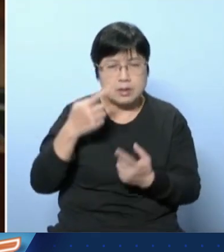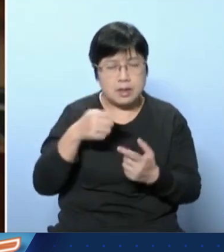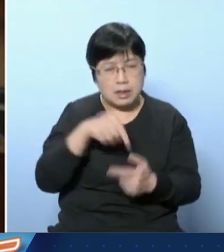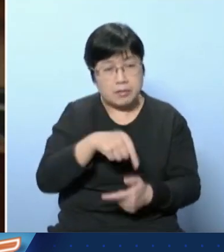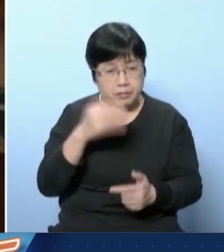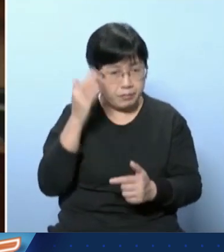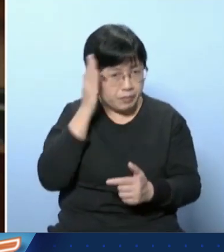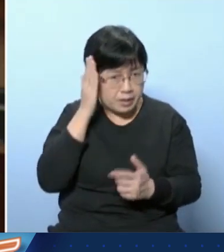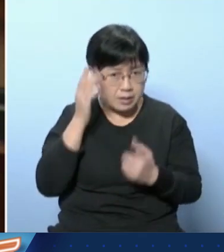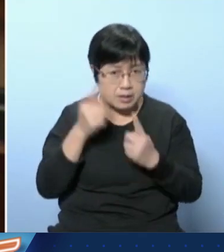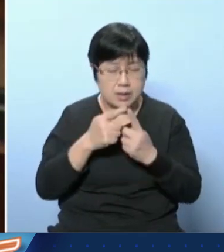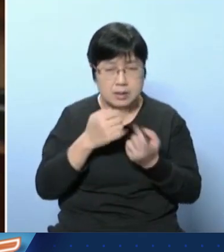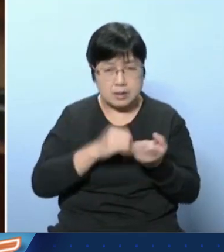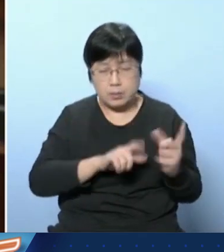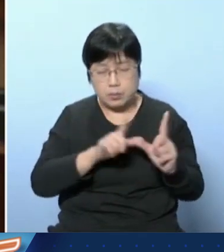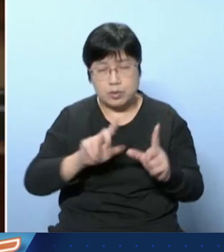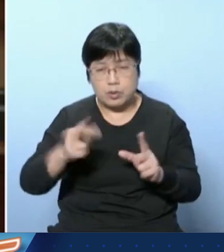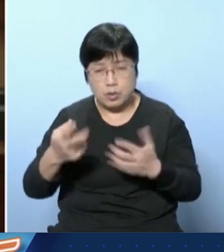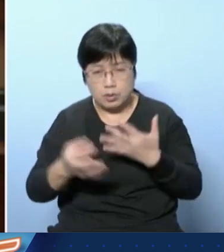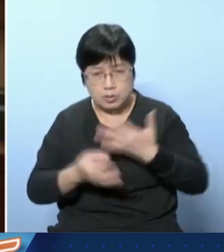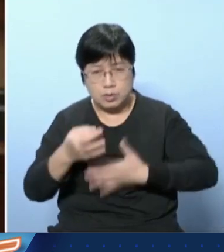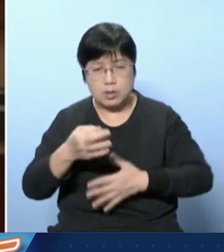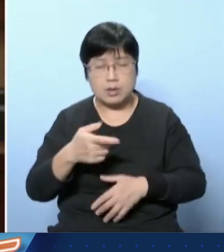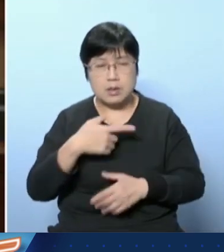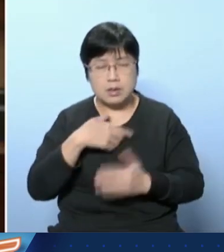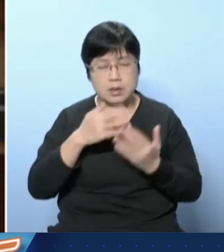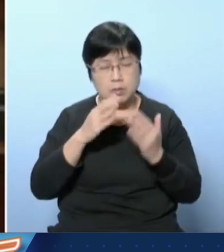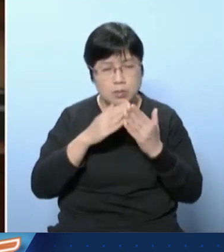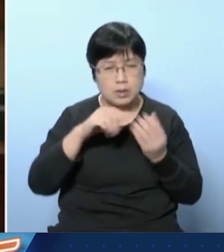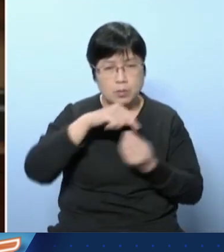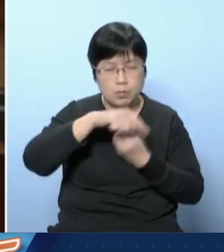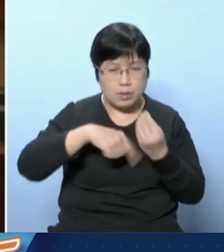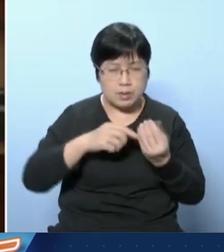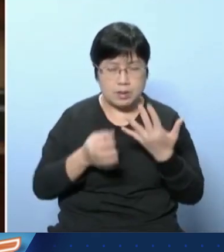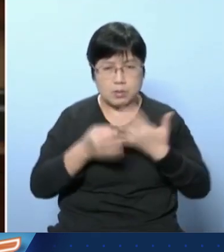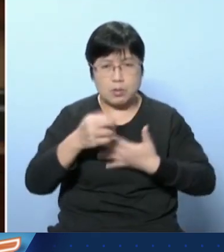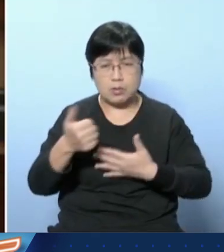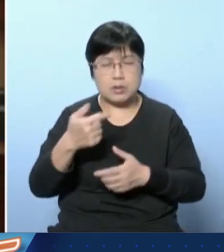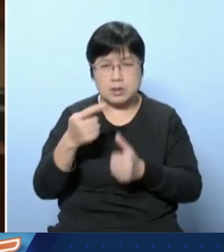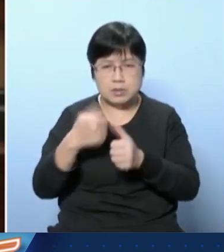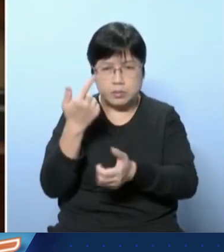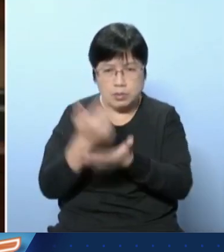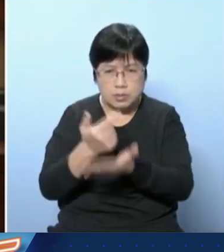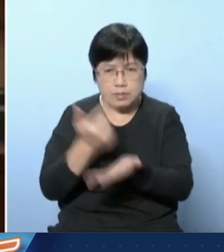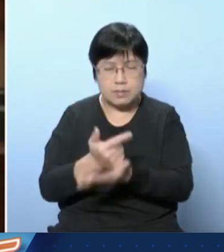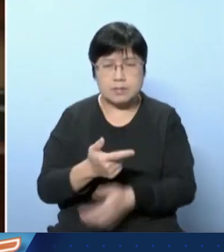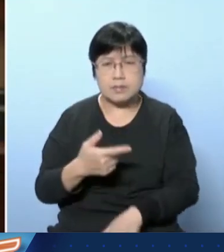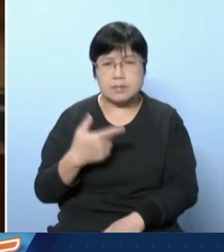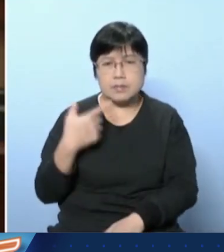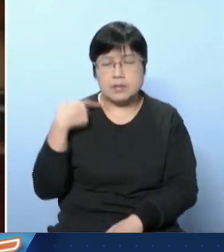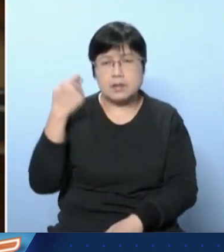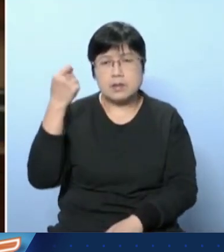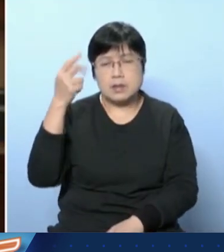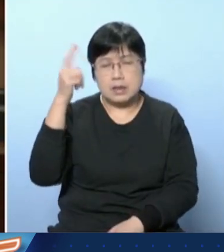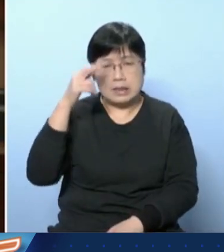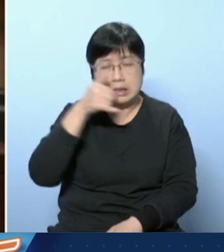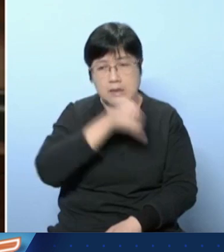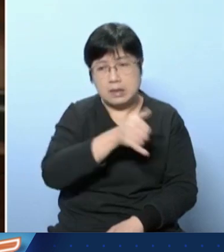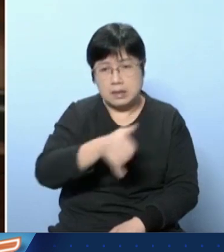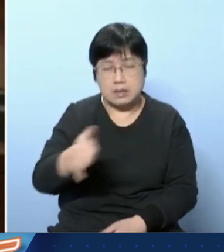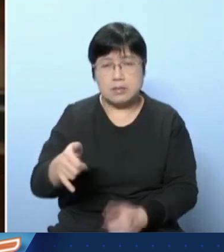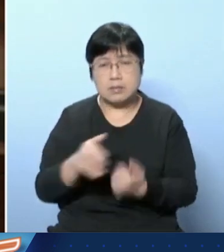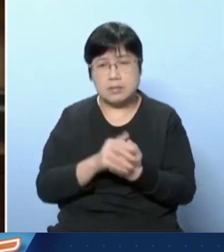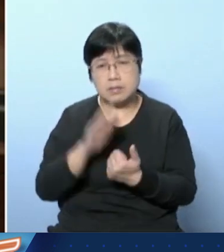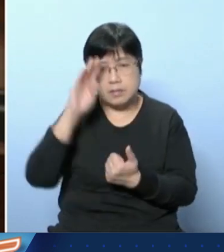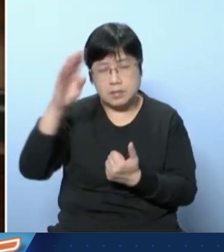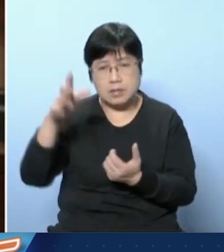可以令到佢哋咧係可以改善到居住環境咧？這個咧係同樣重要嘅。 主席，我最近咧就成日都落區咧，都希望